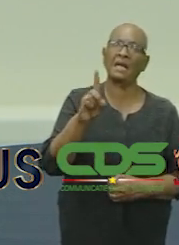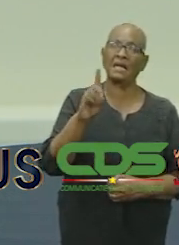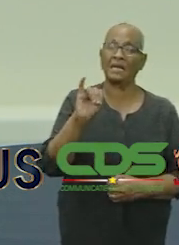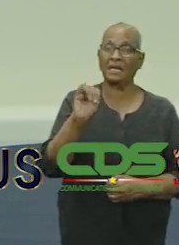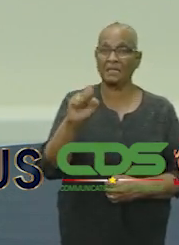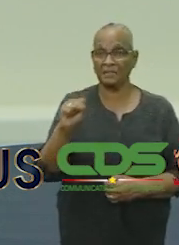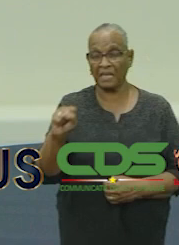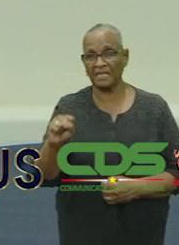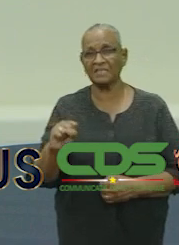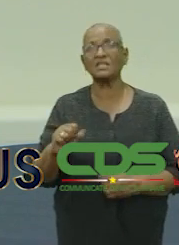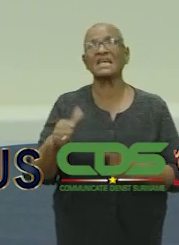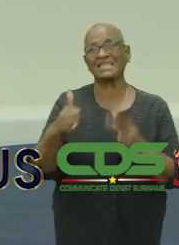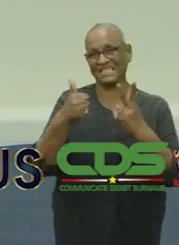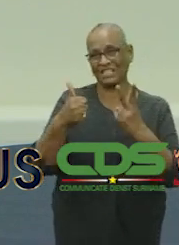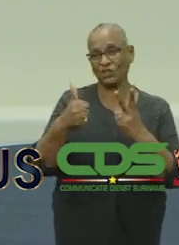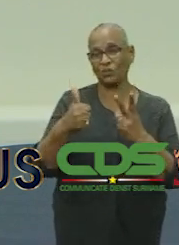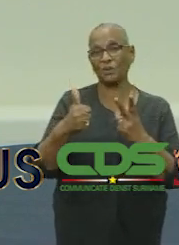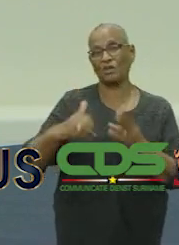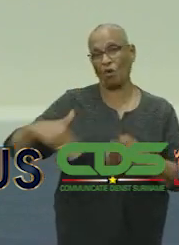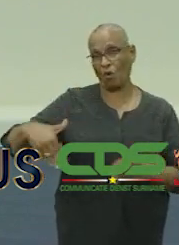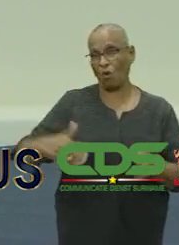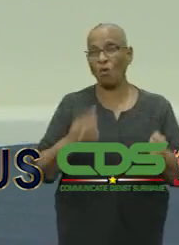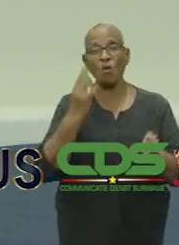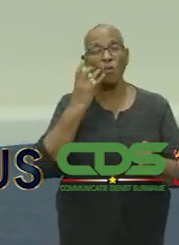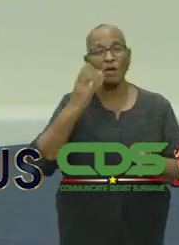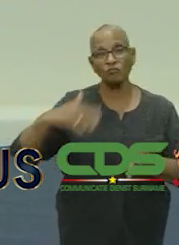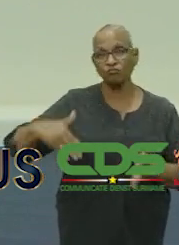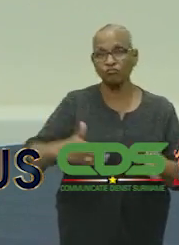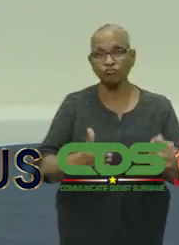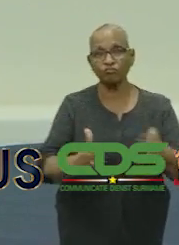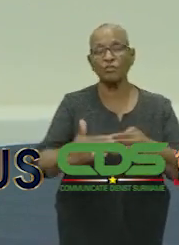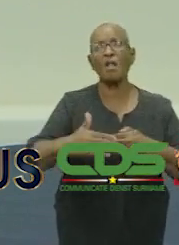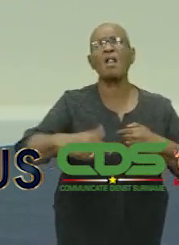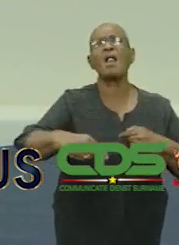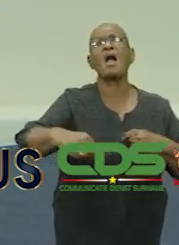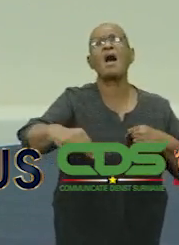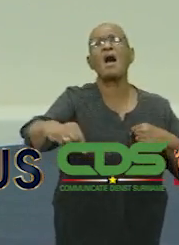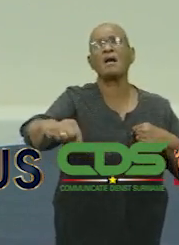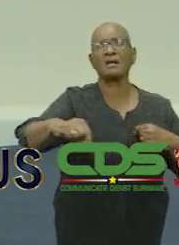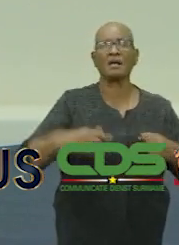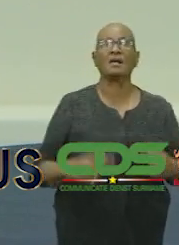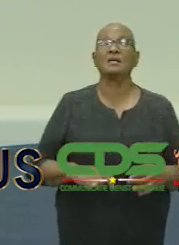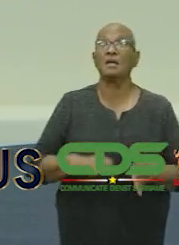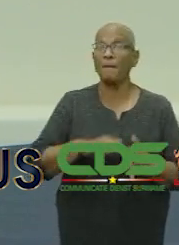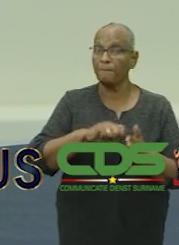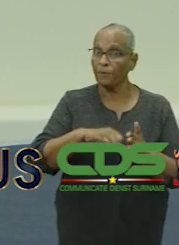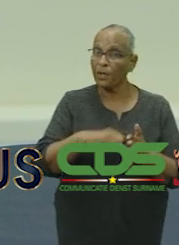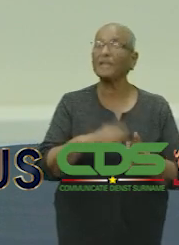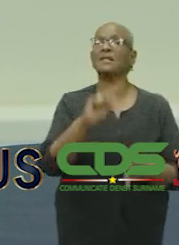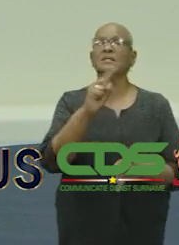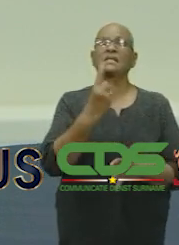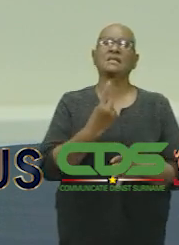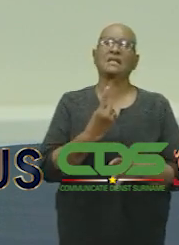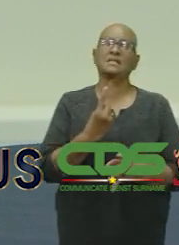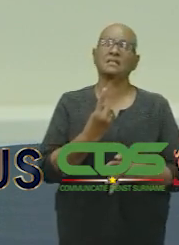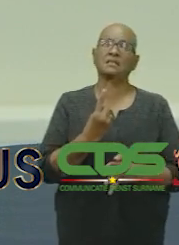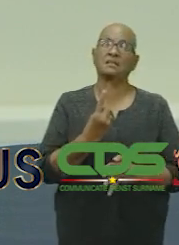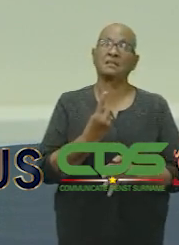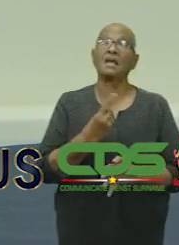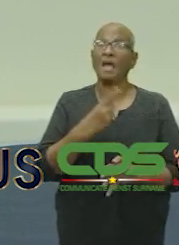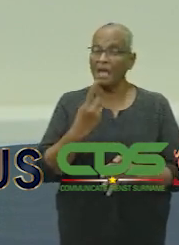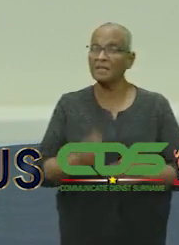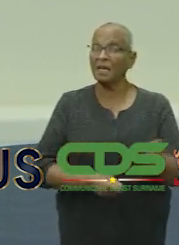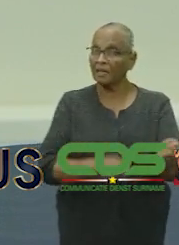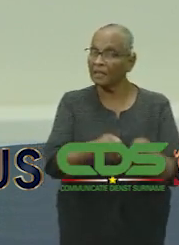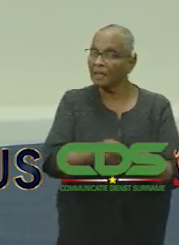26 kilometer lang. Dit hebben we opgebracht als een prioriteitsproject. En welke door de regering